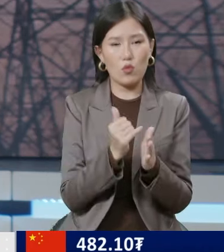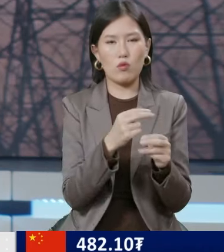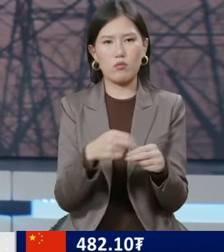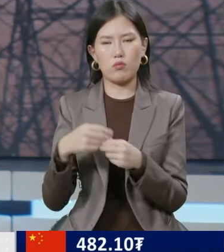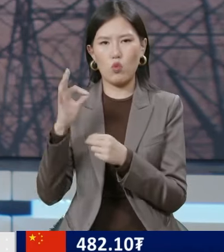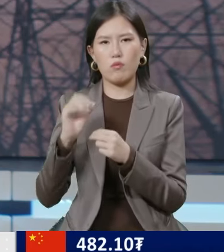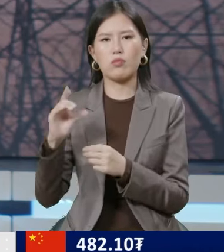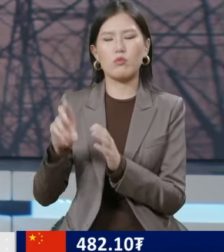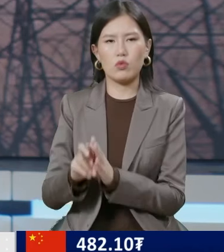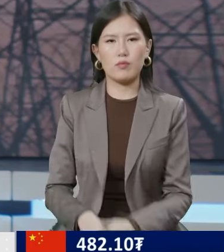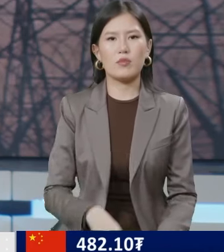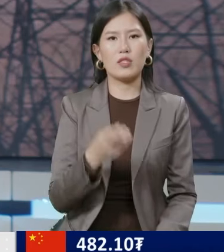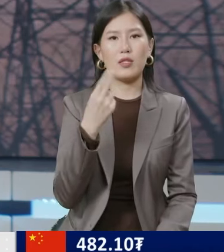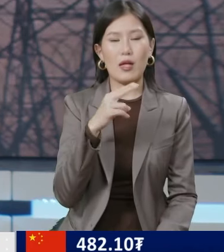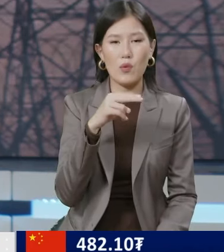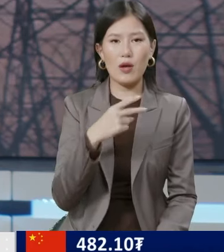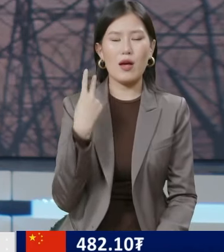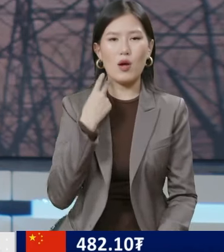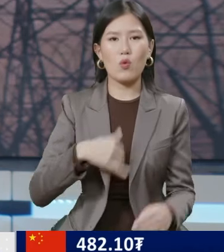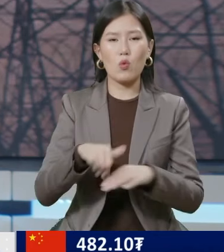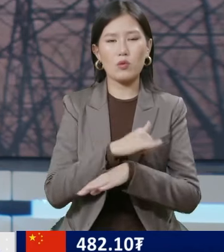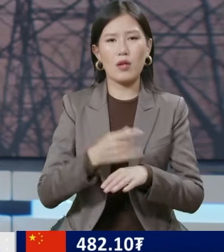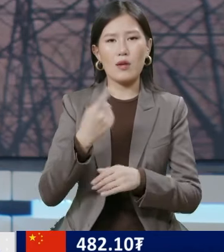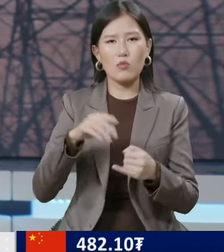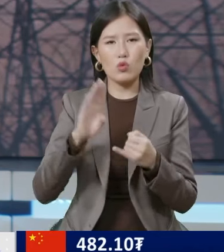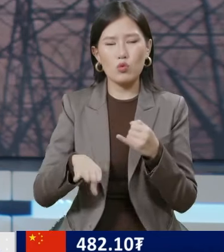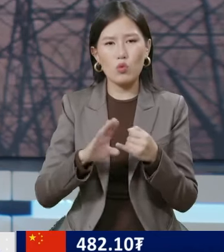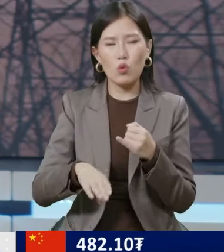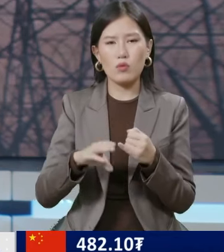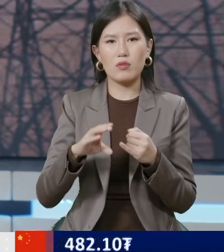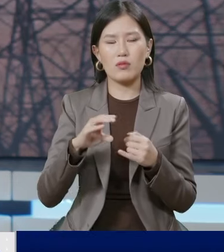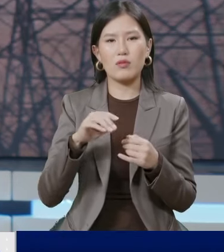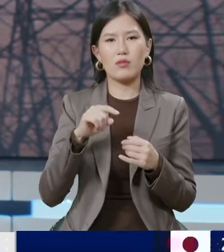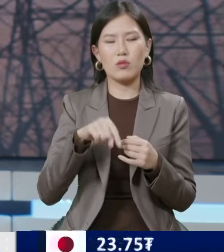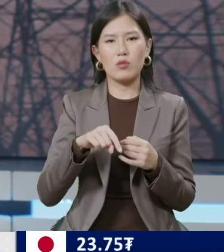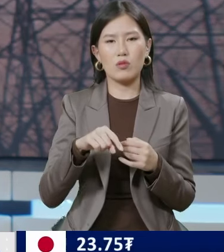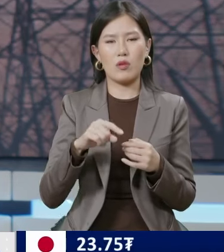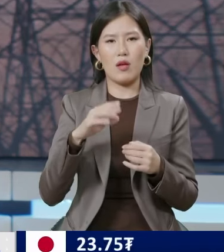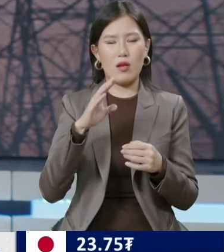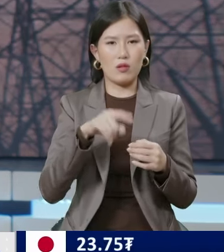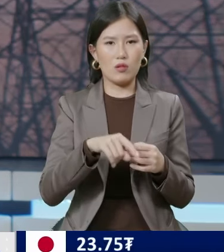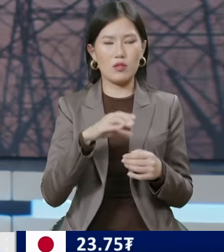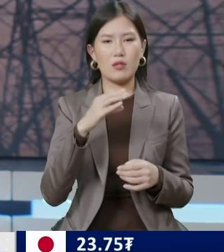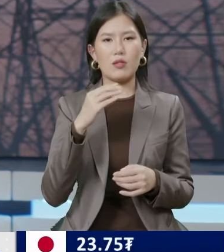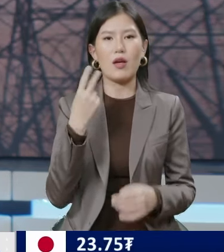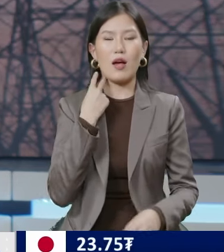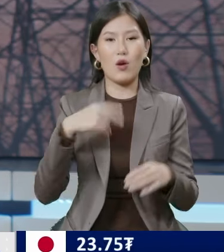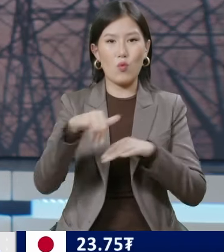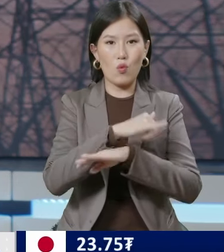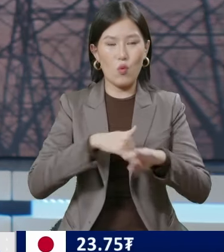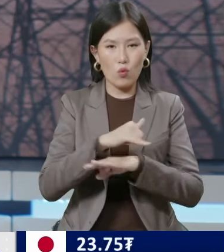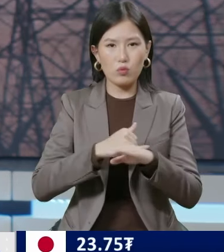Даваа гарагт Их Британи улсын хамгийн сүүлчийн нүүрсний цахилгаан станцын үйл ажиллагаа зогслоо. Энэ цагаас хойш Их Британи улс дахин нүүрсний цахилгаан